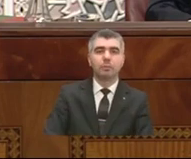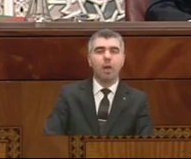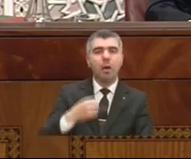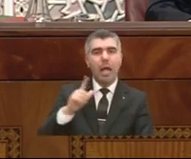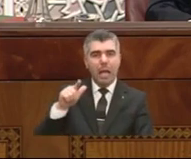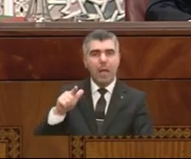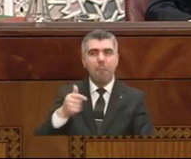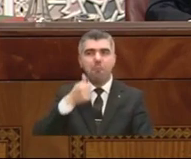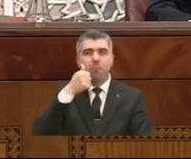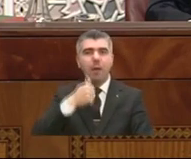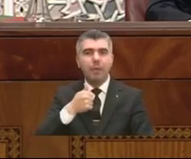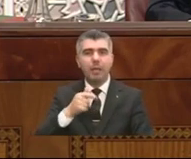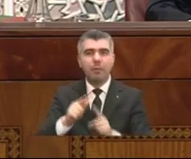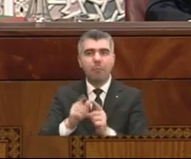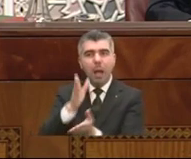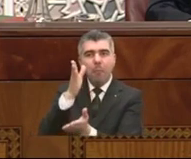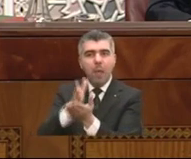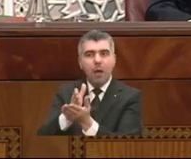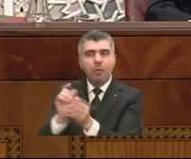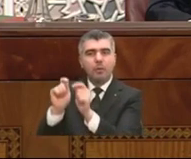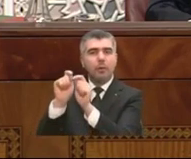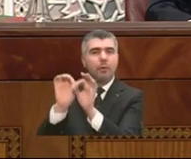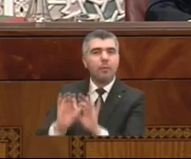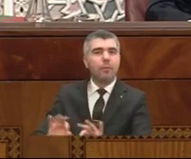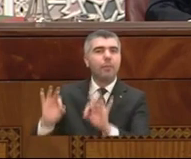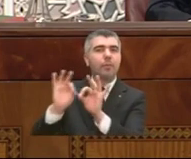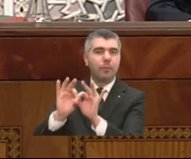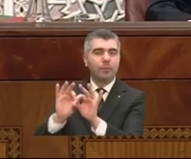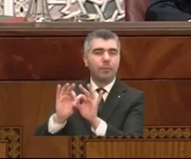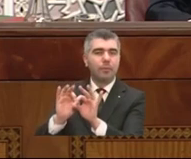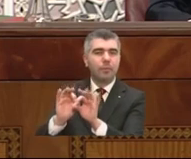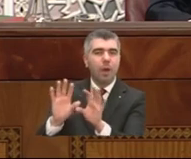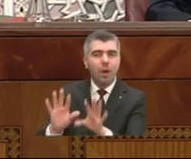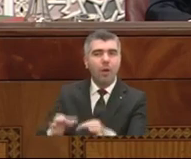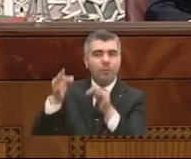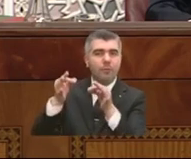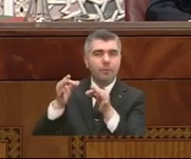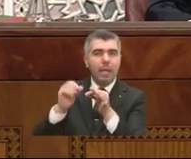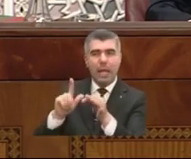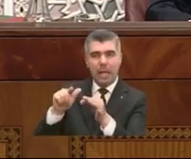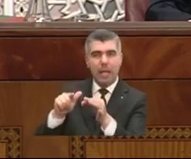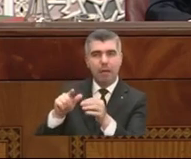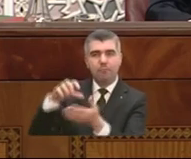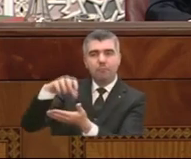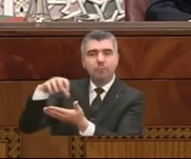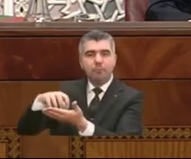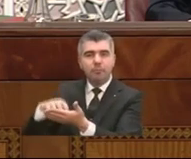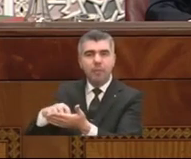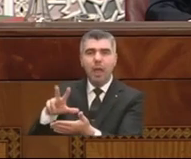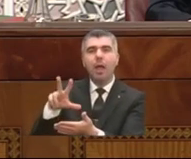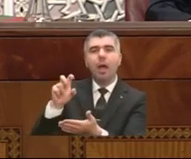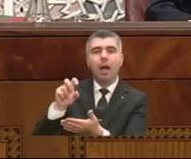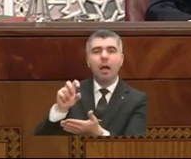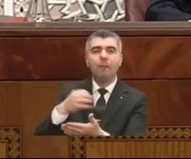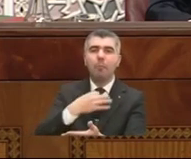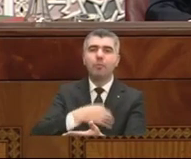والادعاءات المفتقدة للمصداقية التي تروج لها بعض الجهات والمنظمات المعروفة بمواقفها